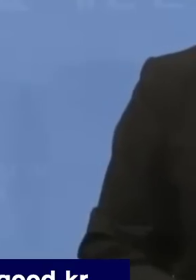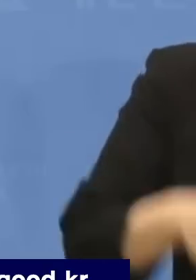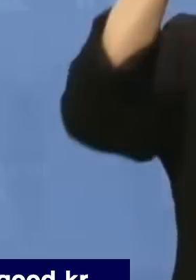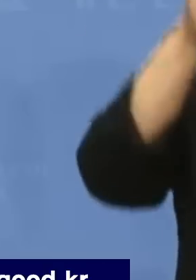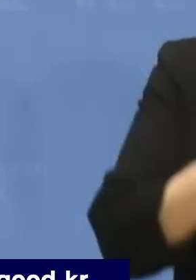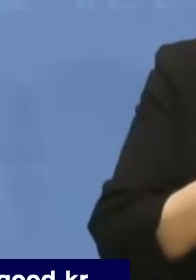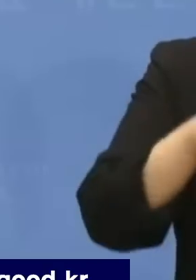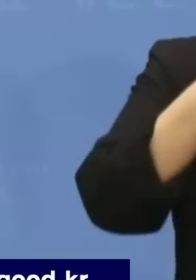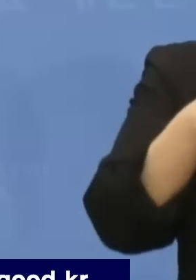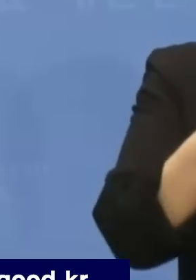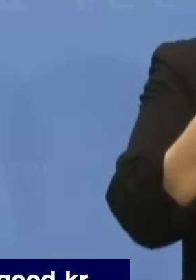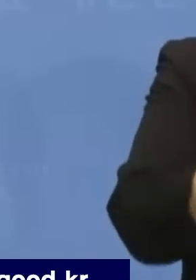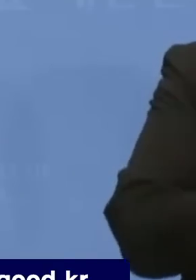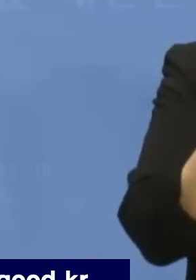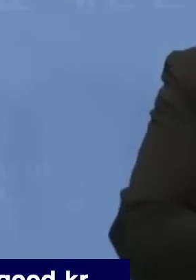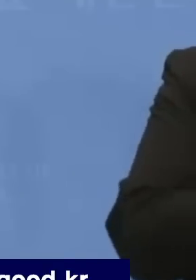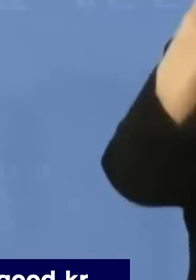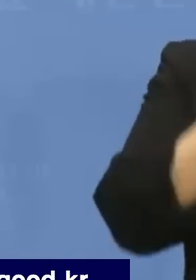결국 정치적 거래의 산물입니다.